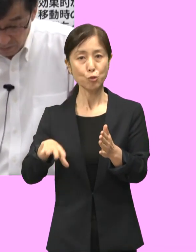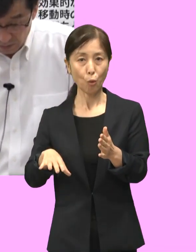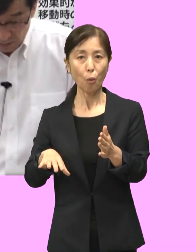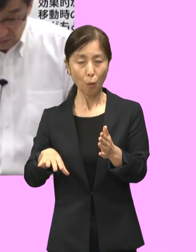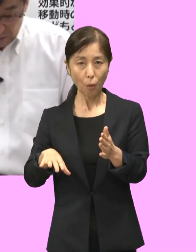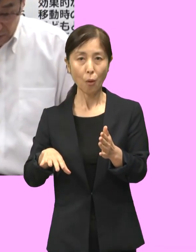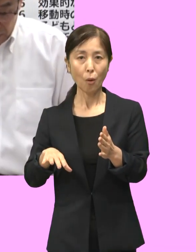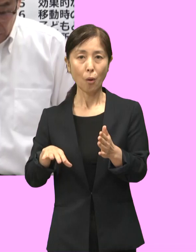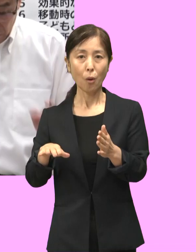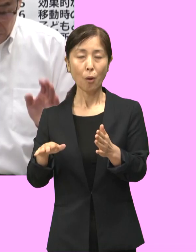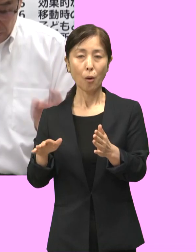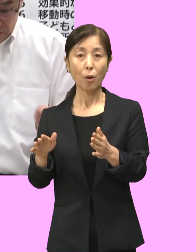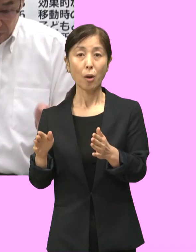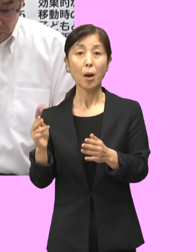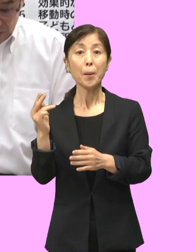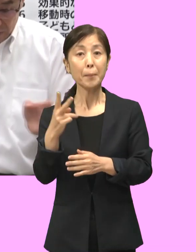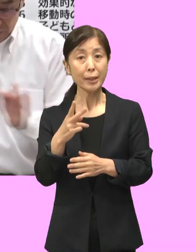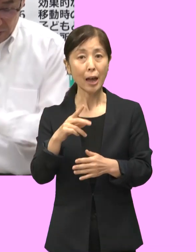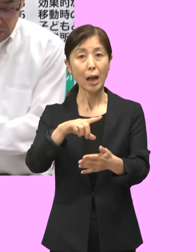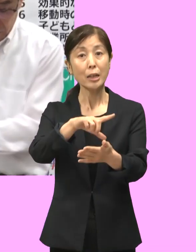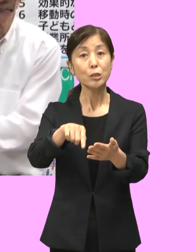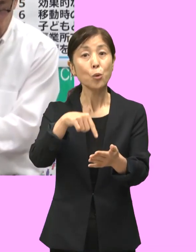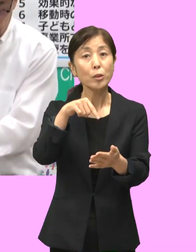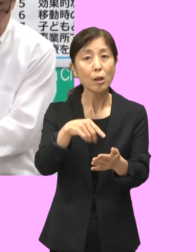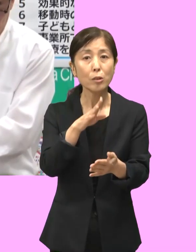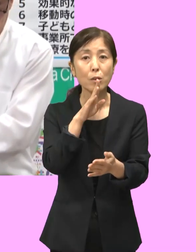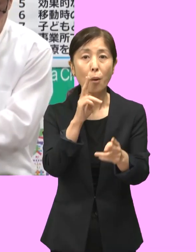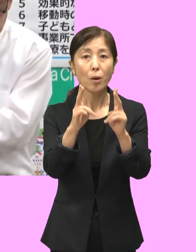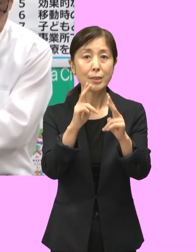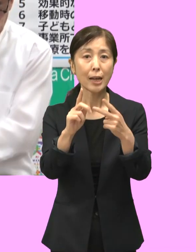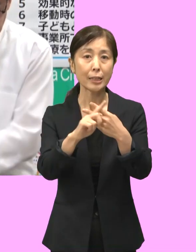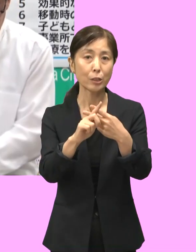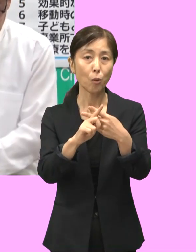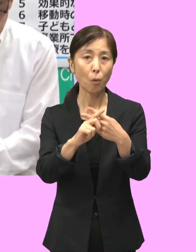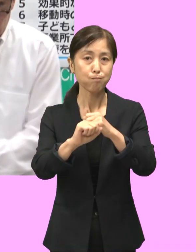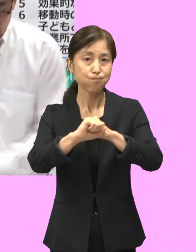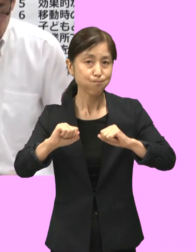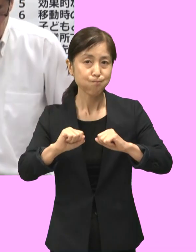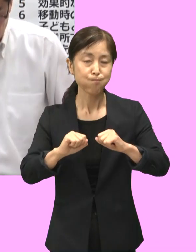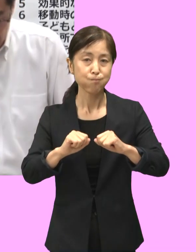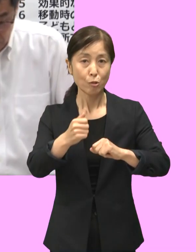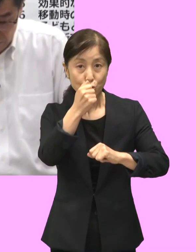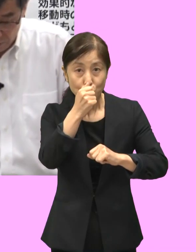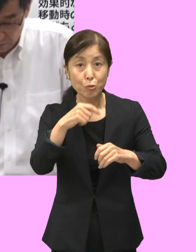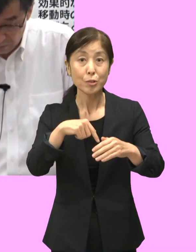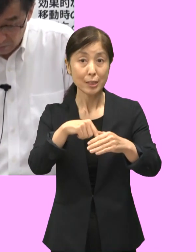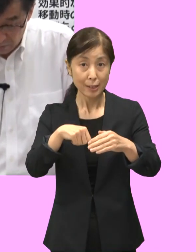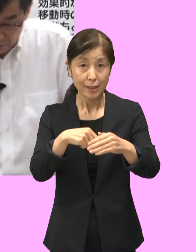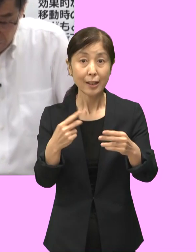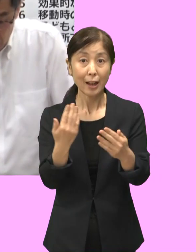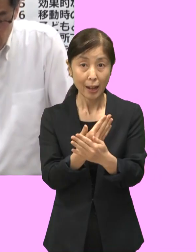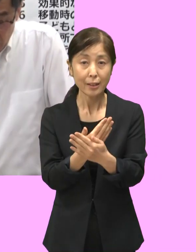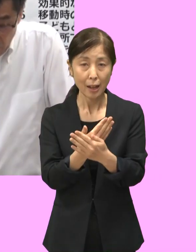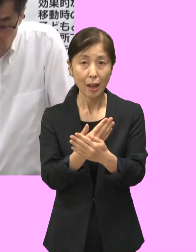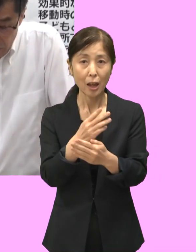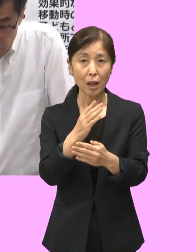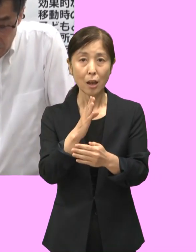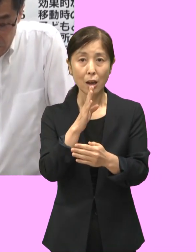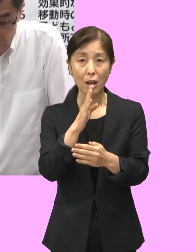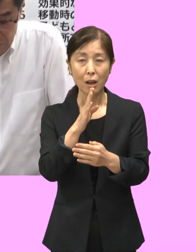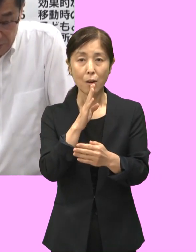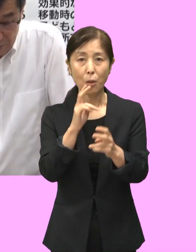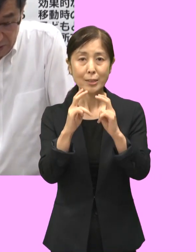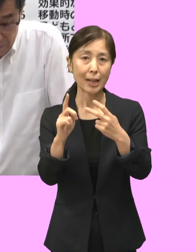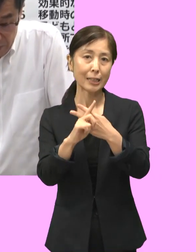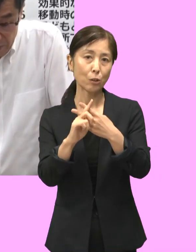から、地方にある本社機能を拡充して、その本社機能を強